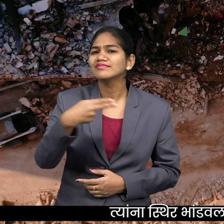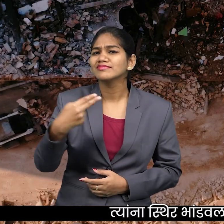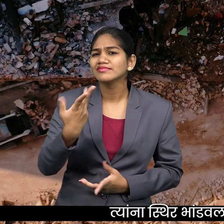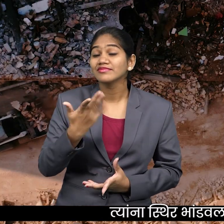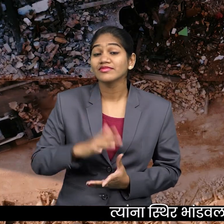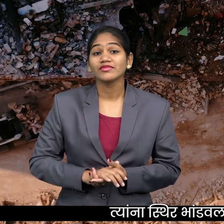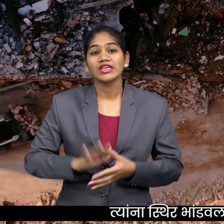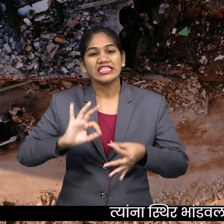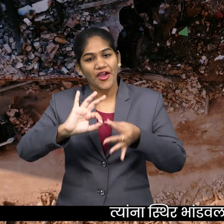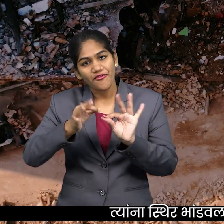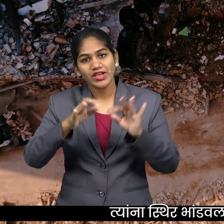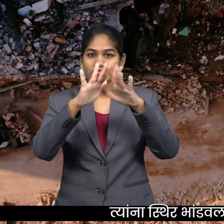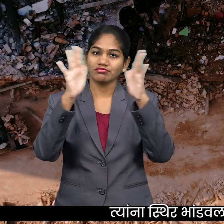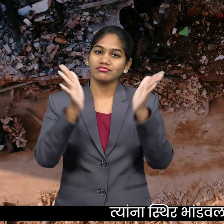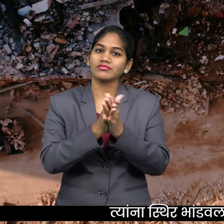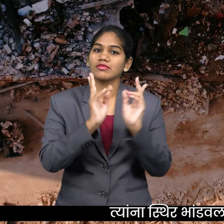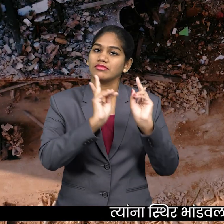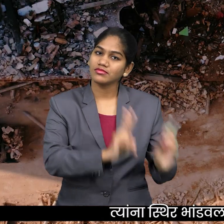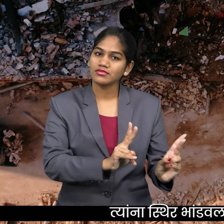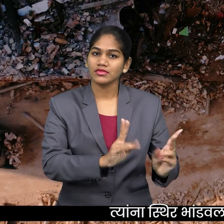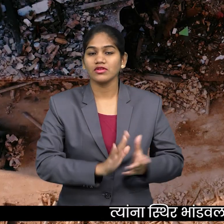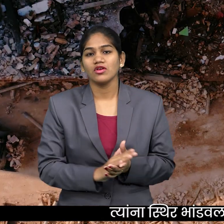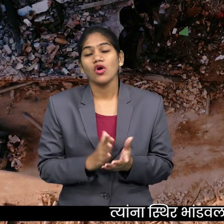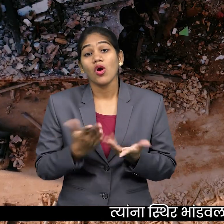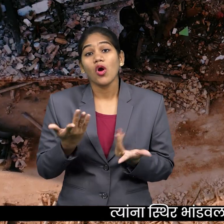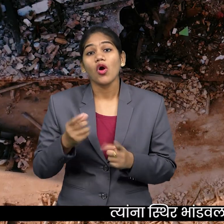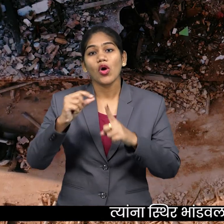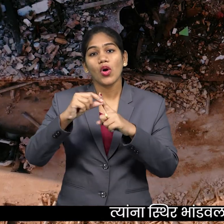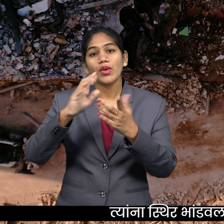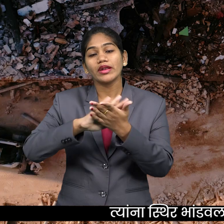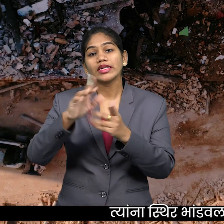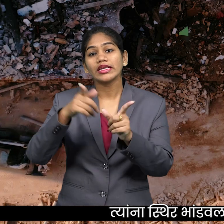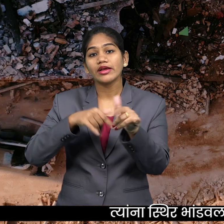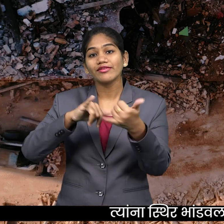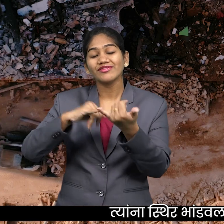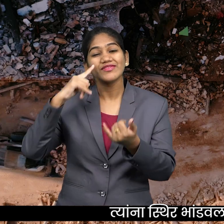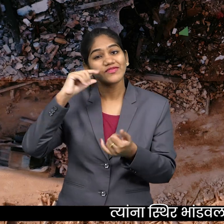त्यांना स्थिर भांडवल किंवा भौतिक भांडवल म्हणतात.